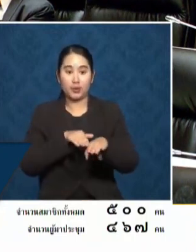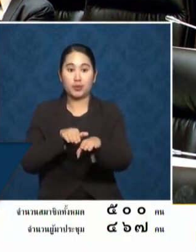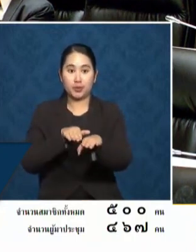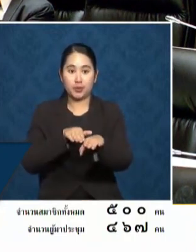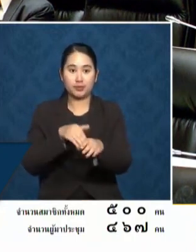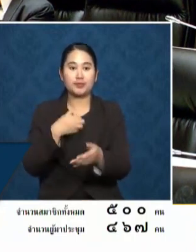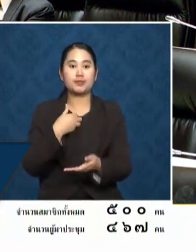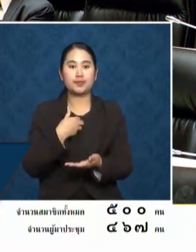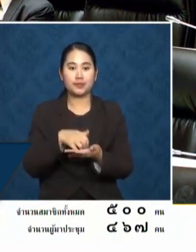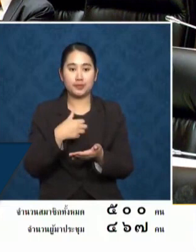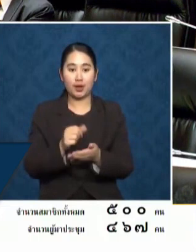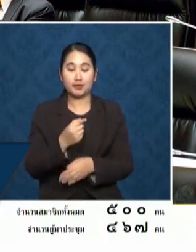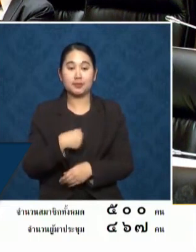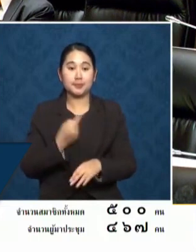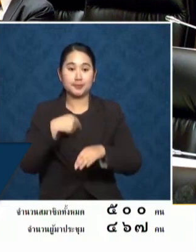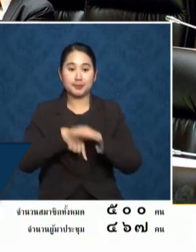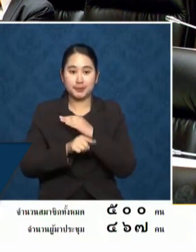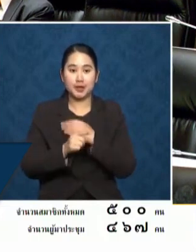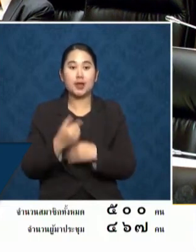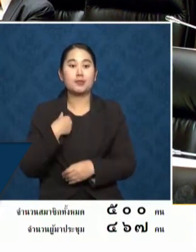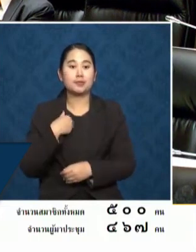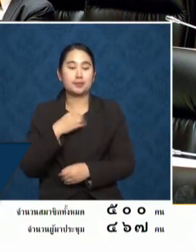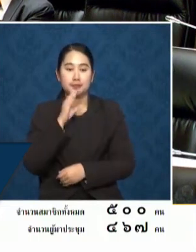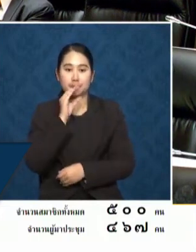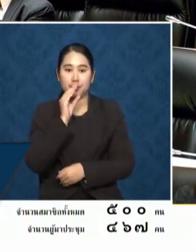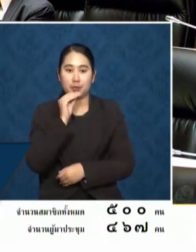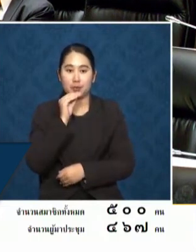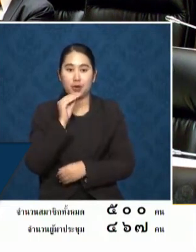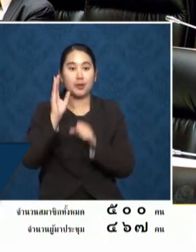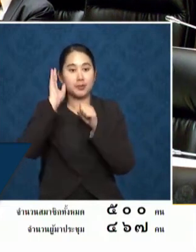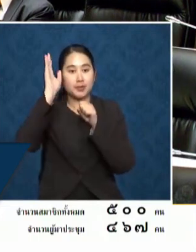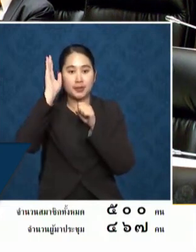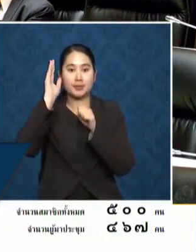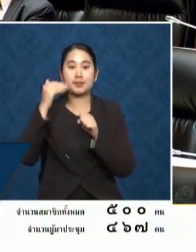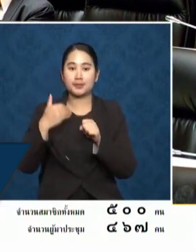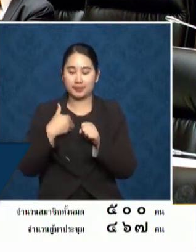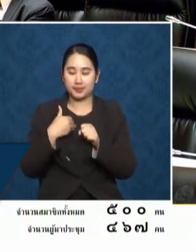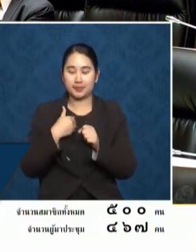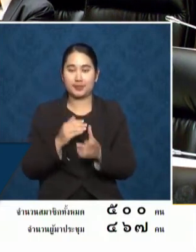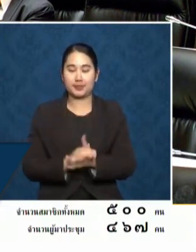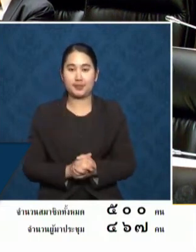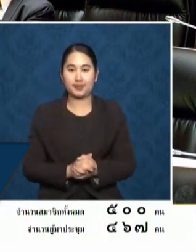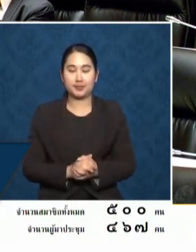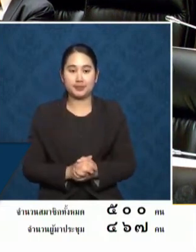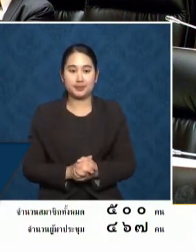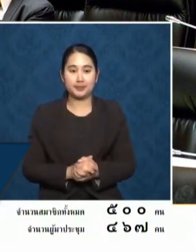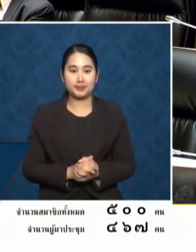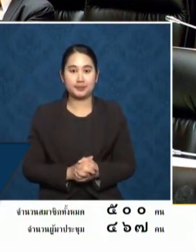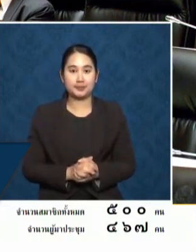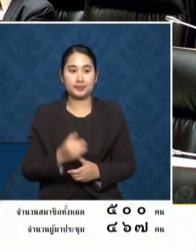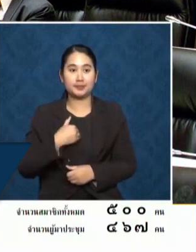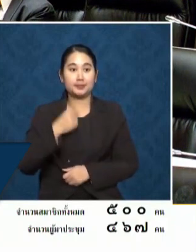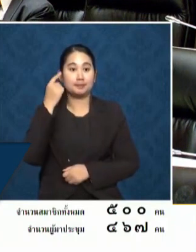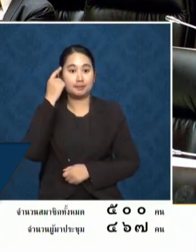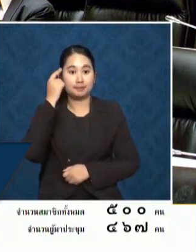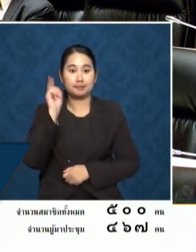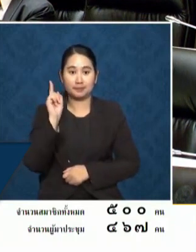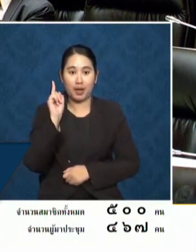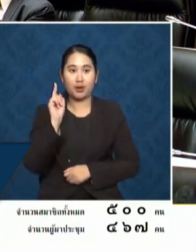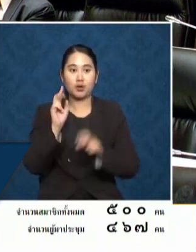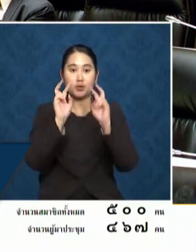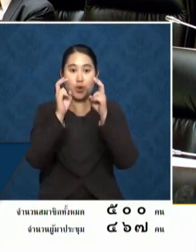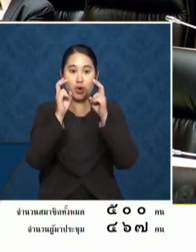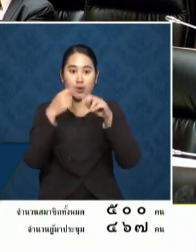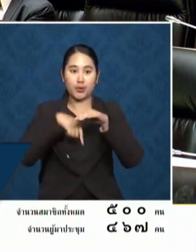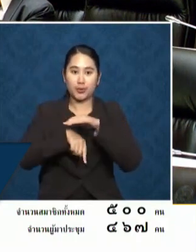เหตุการณ์นั้นเพื่อนๆสมาชิกก็ได้อภิปรายกันไปแล้วอย่างกว้างขวางแต่ท่านประธานครับผมเชื่อว่าหัวข้อที่มันอยู่